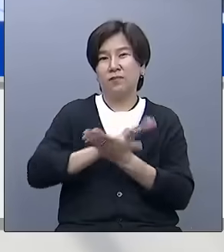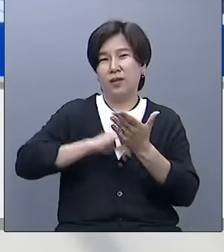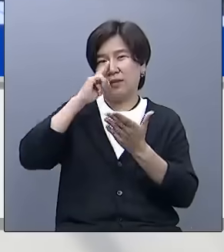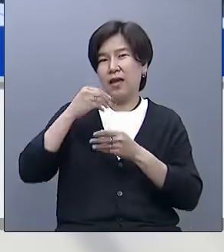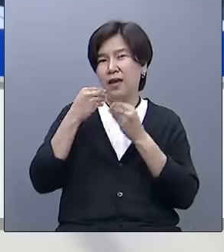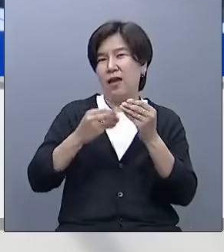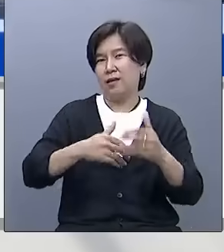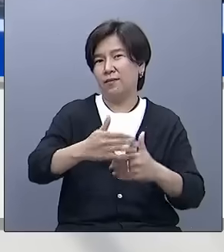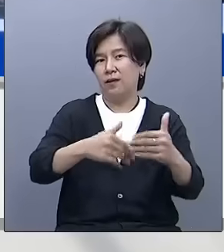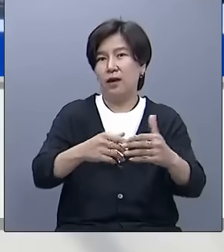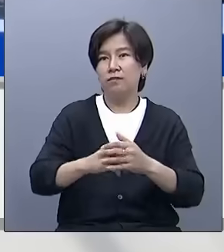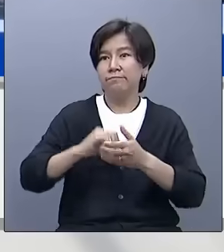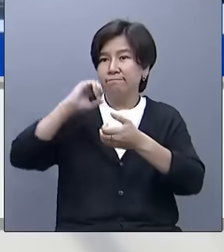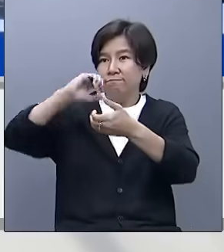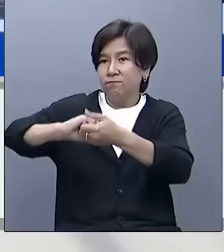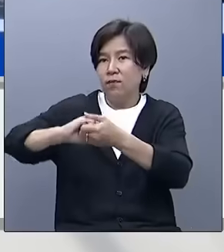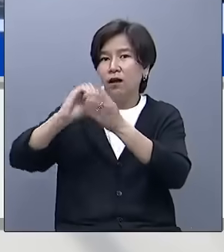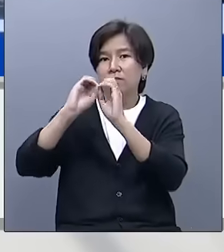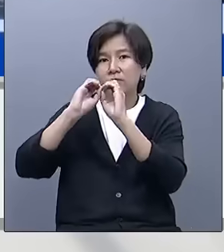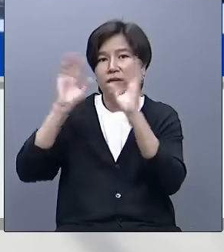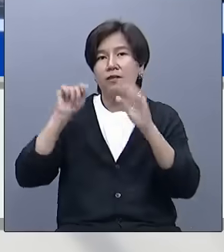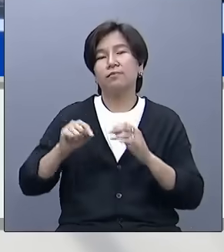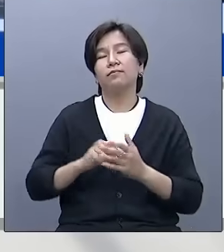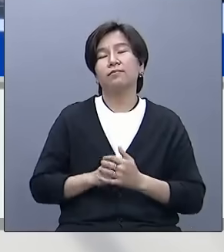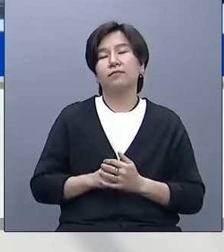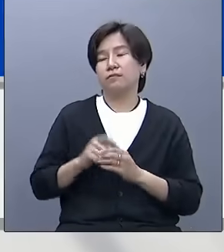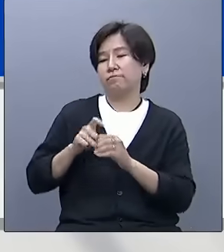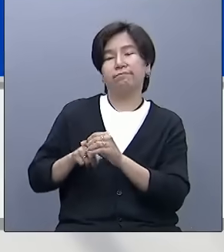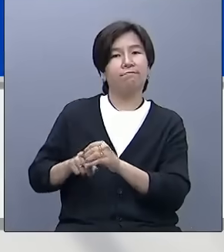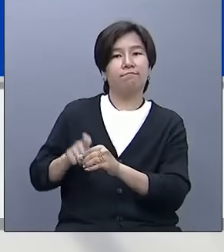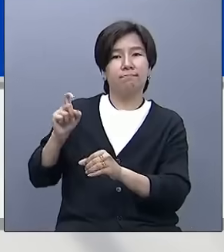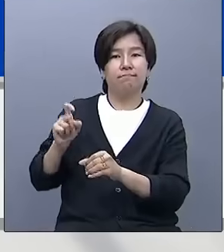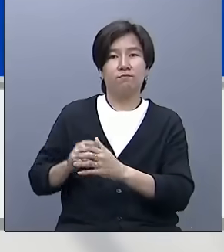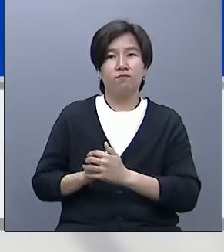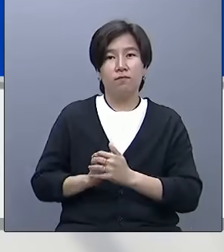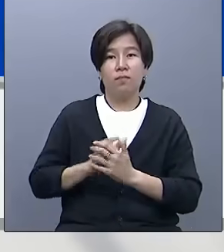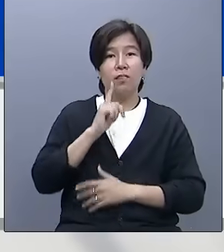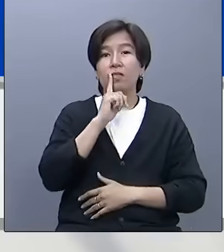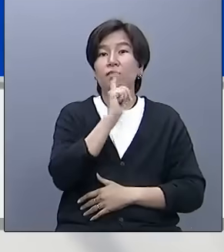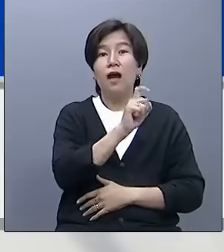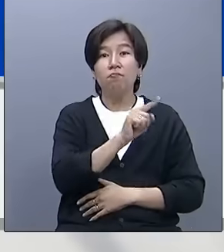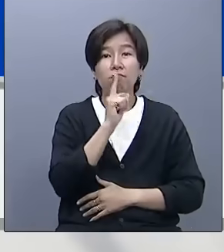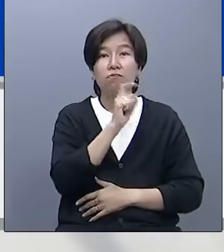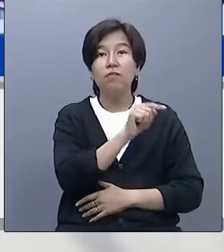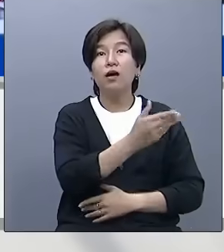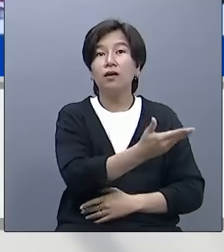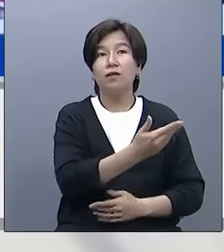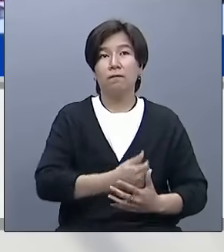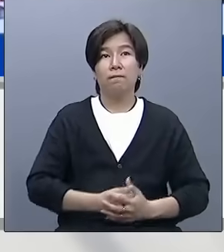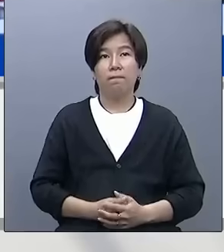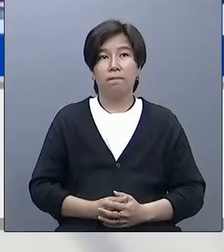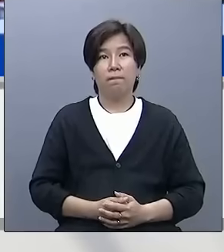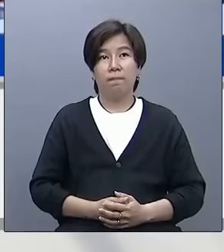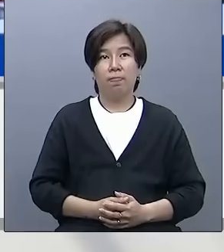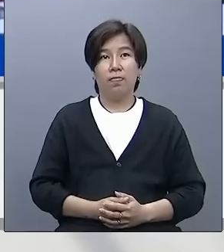นแล้วกับการจับมือของรวมไทยสร้างชาตินี่กลายเป็นกระแสที่มีการถามไถ่ไปยังคุณณัฐวุฒิว่าการหายไปจากโซเ